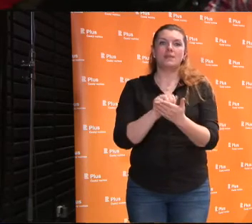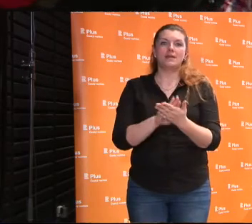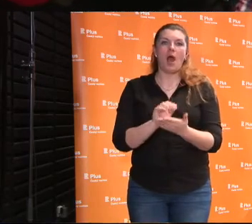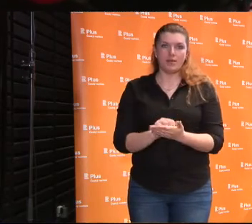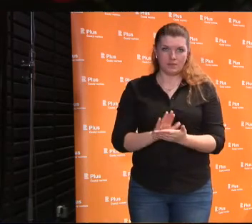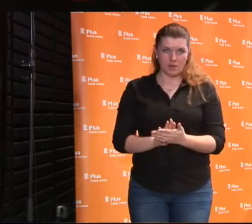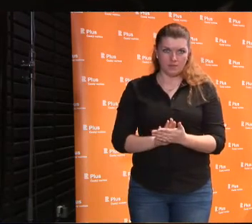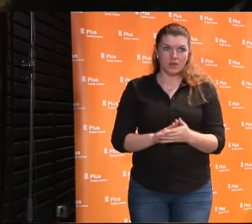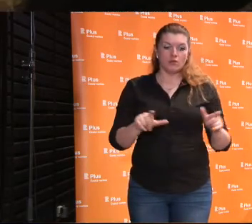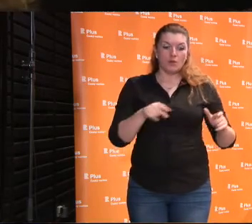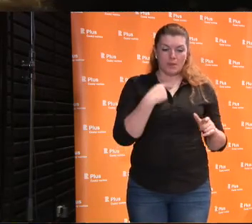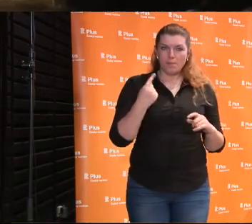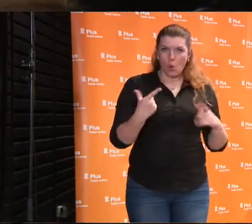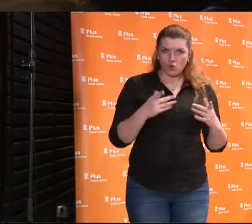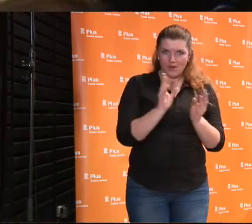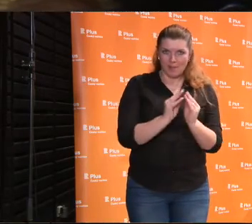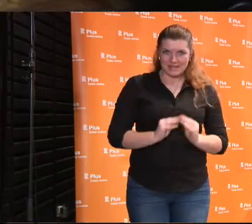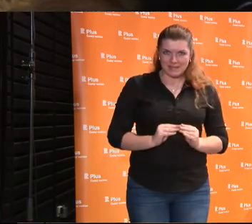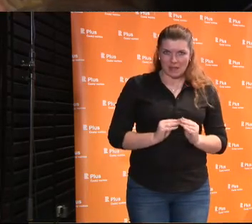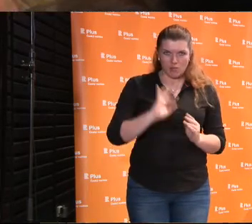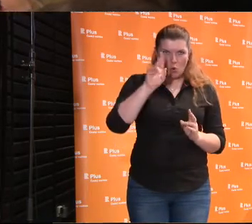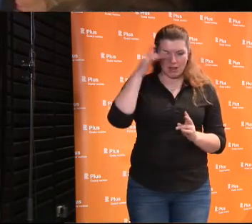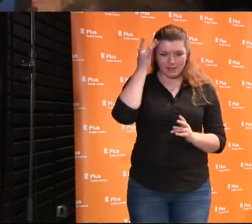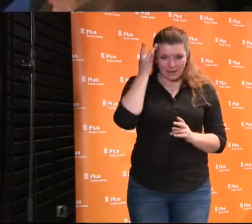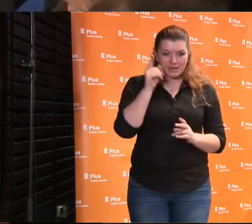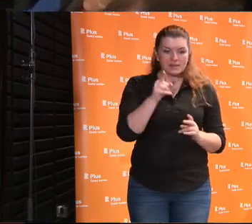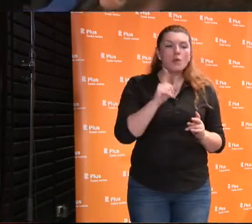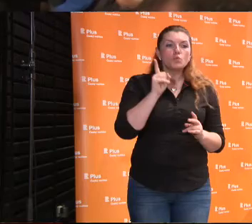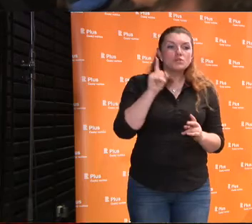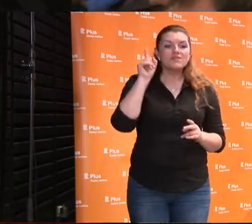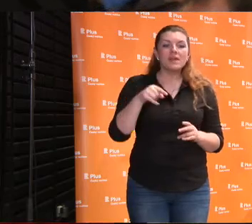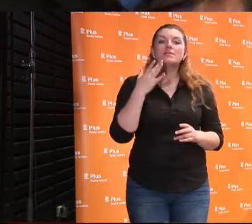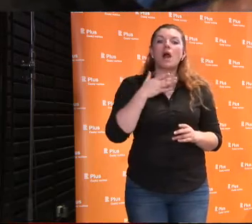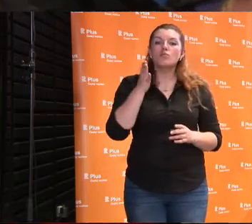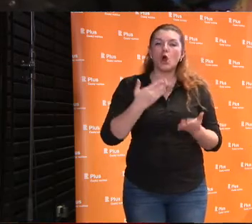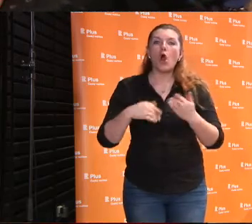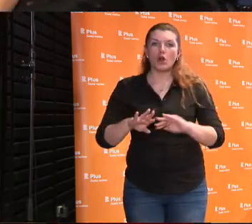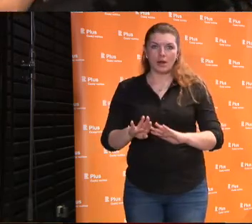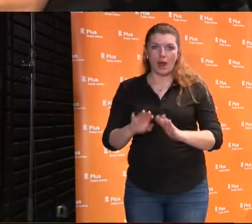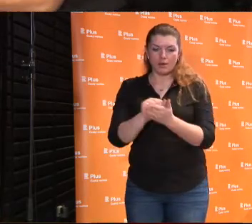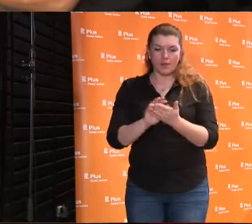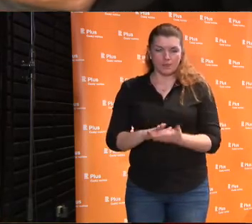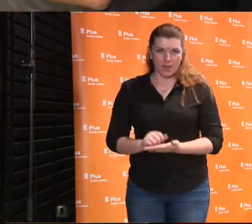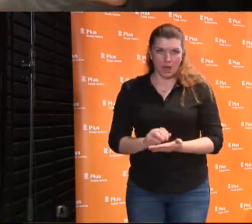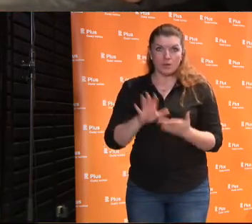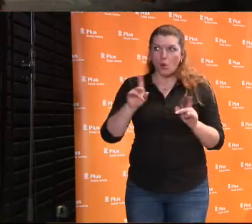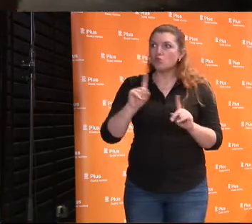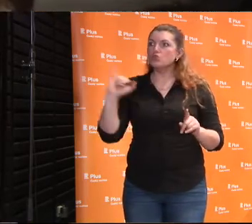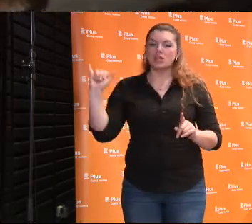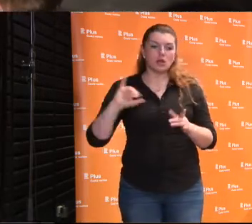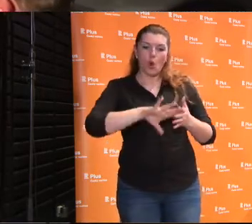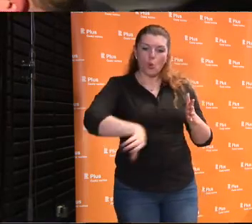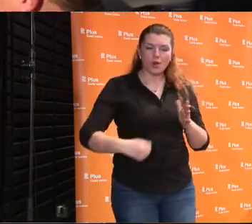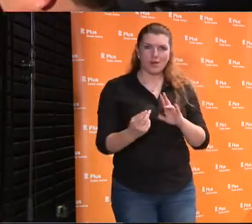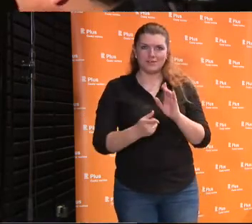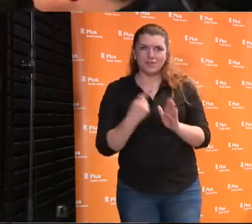systémy používáme, musíme vědět, jak s nima bude naloženo, jak budou chráněna naše data, jestli budou data zneužita. A k tomu